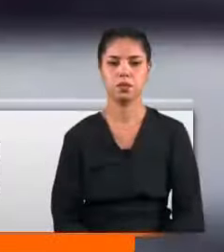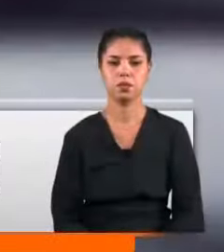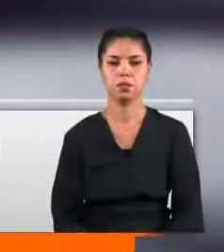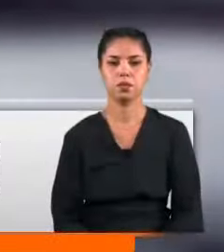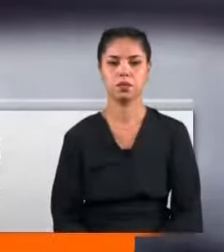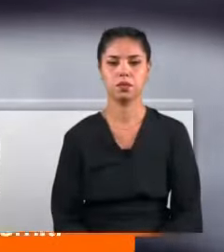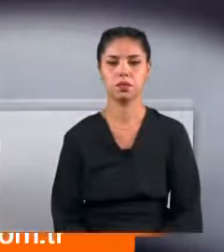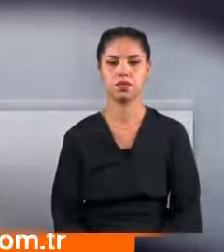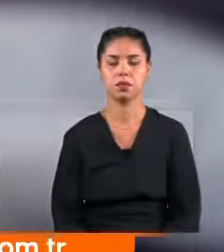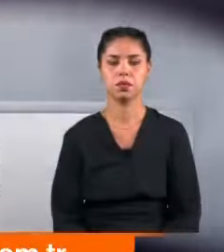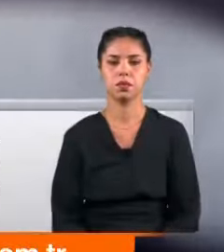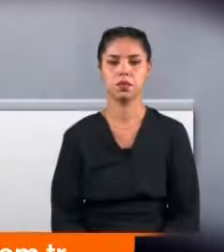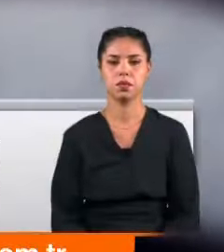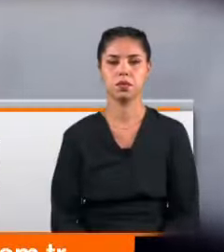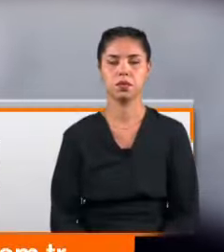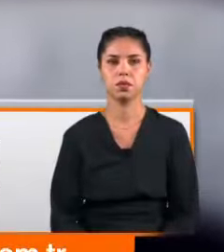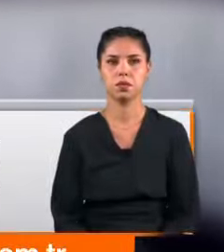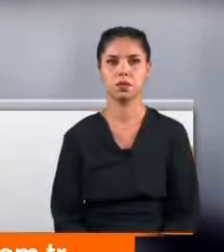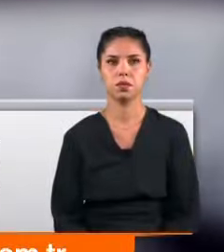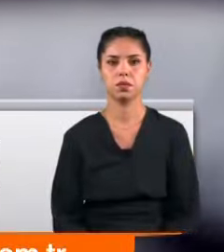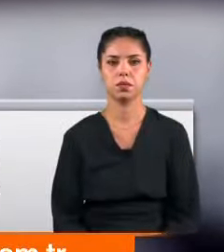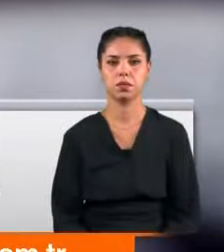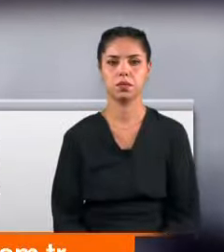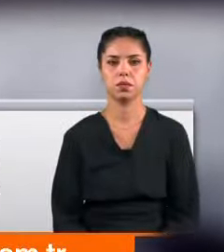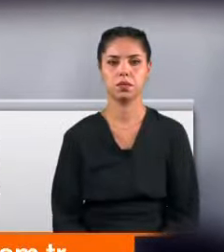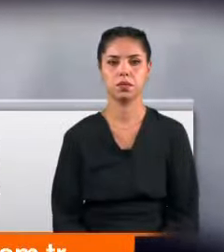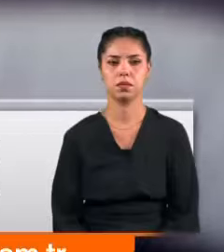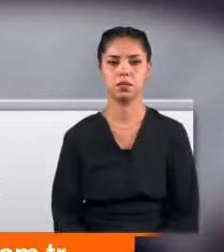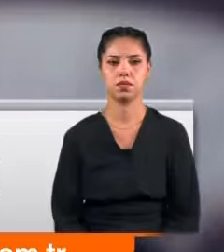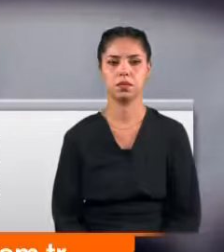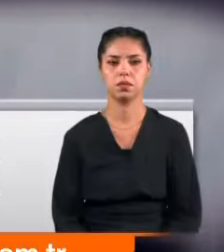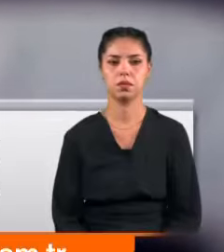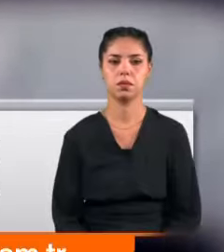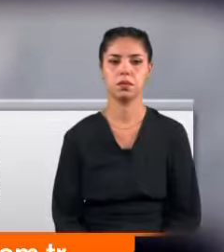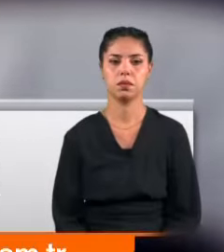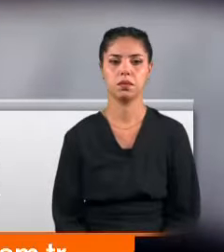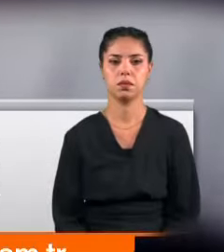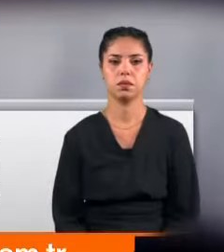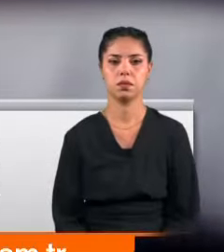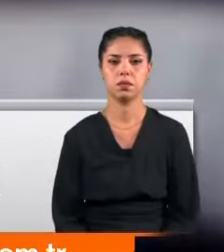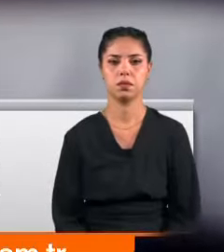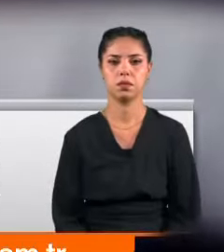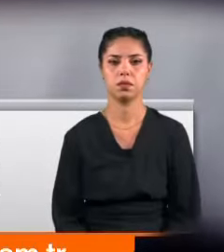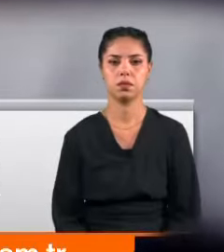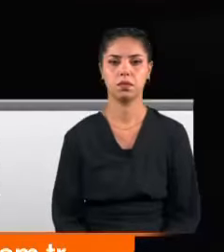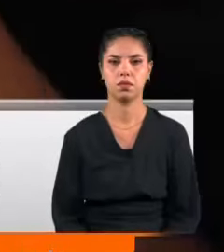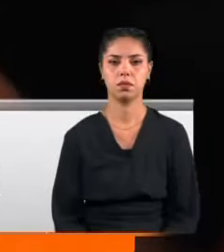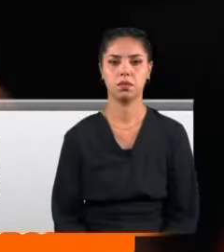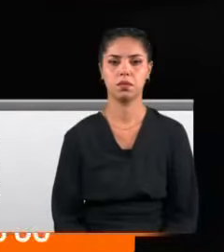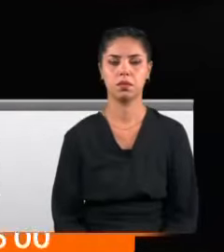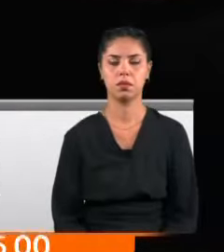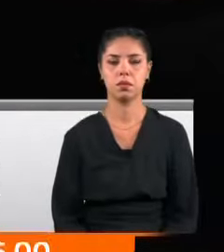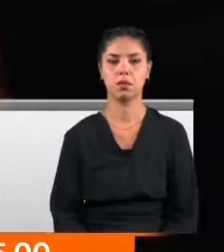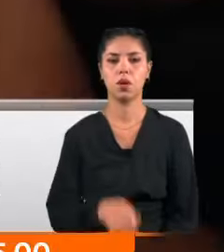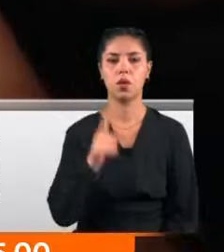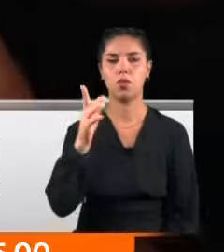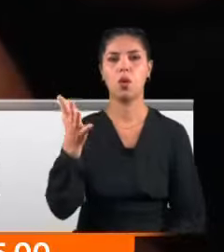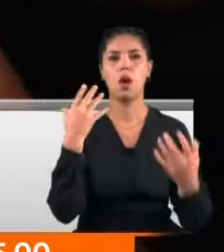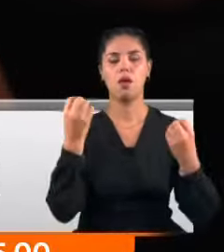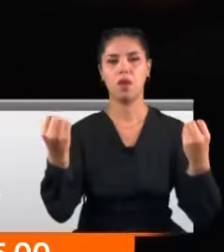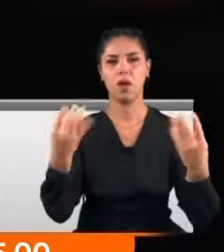aracımız 2015 model direksiyon 2015 airbag değişmiş 2019 model airbag takmışlar abi arabaya aktif olmayan hava